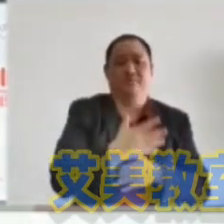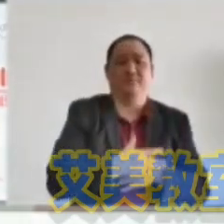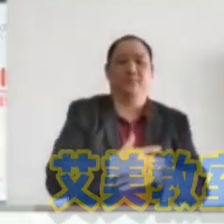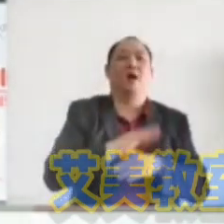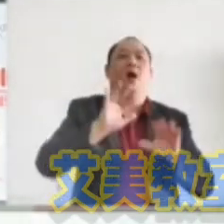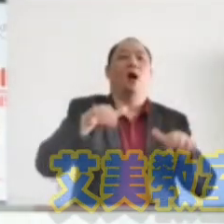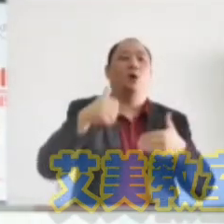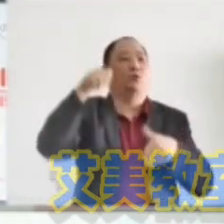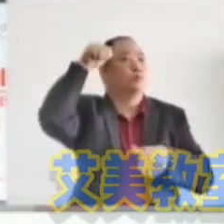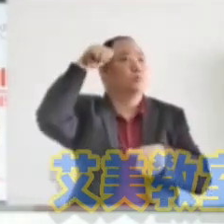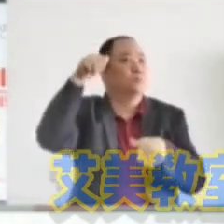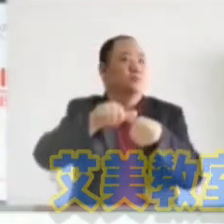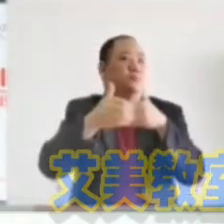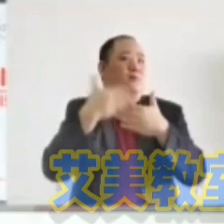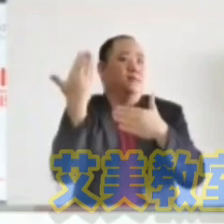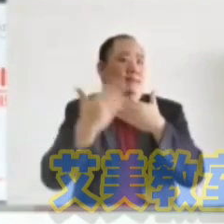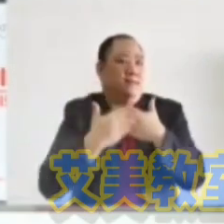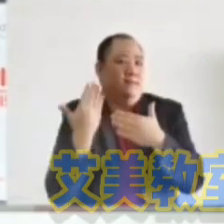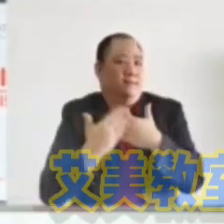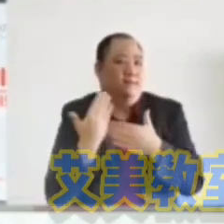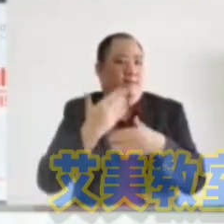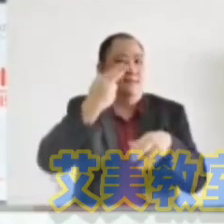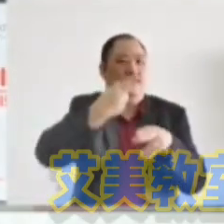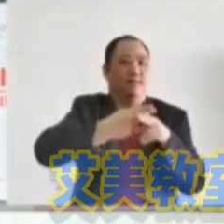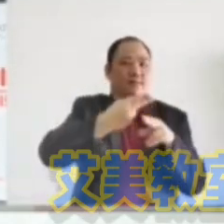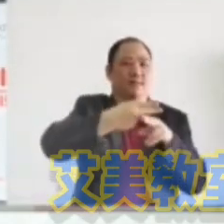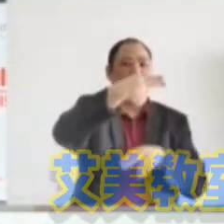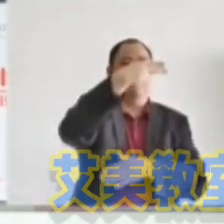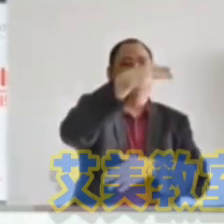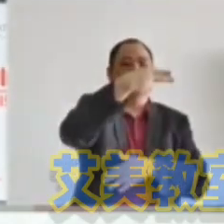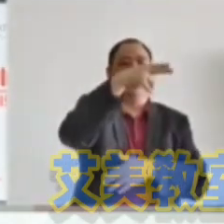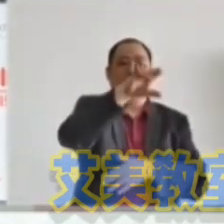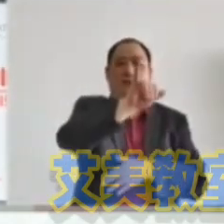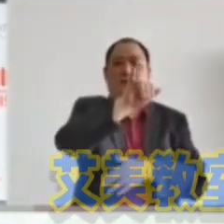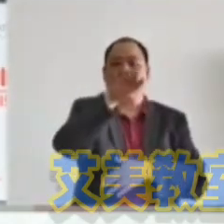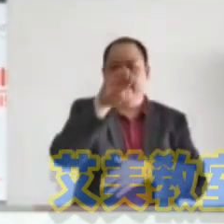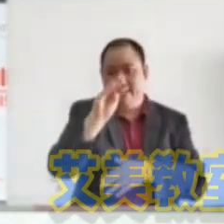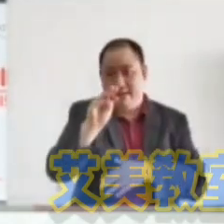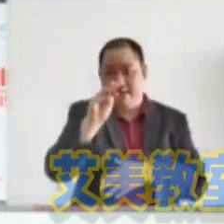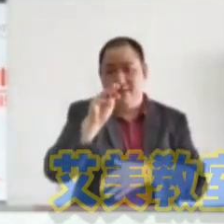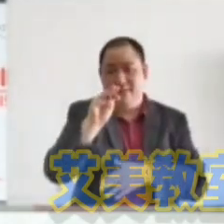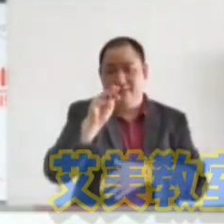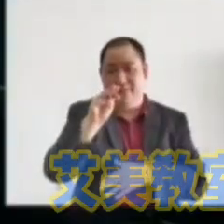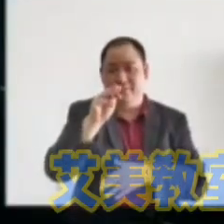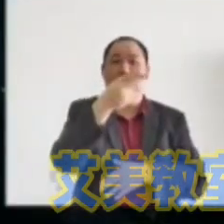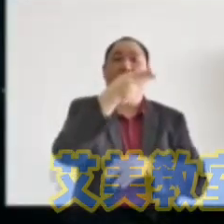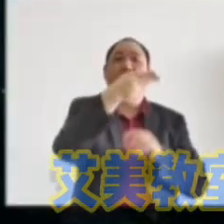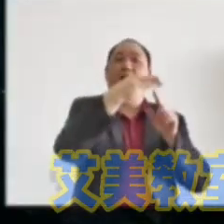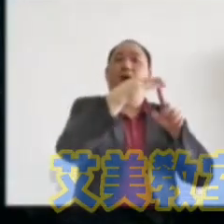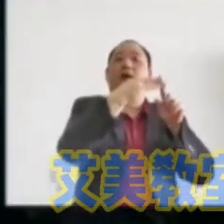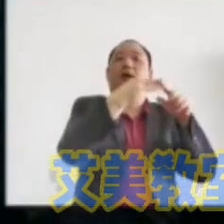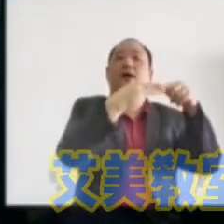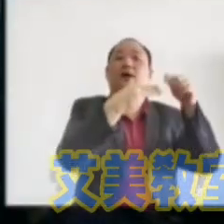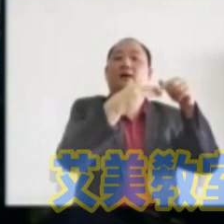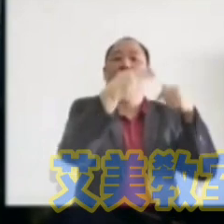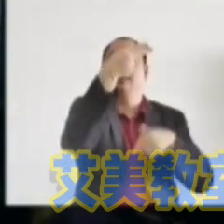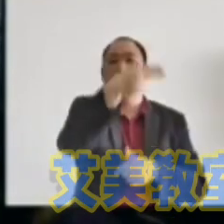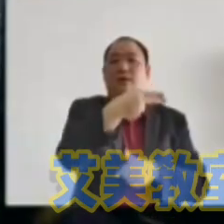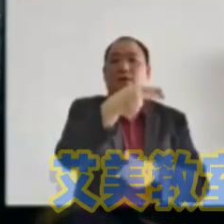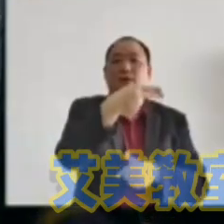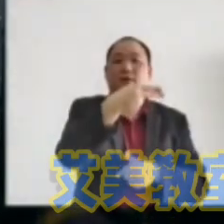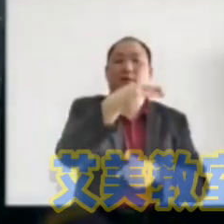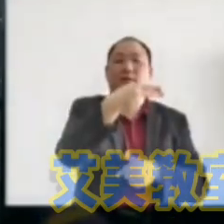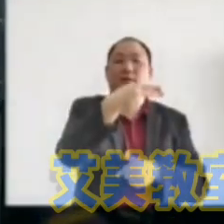的去分享这个 Hemohim， 更加容易记得这个 Hemohim 的介绍。那大家记得 H-I-M Him